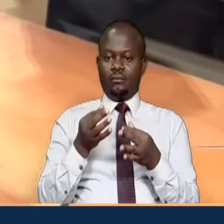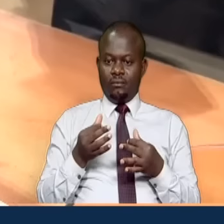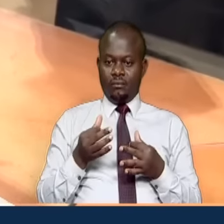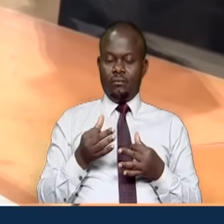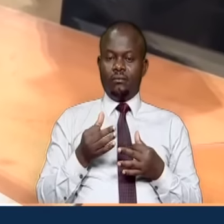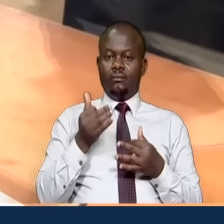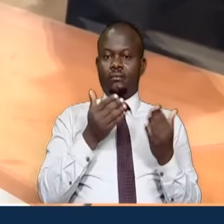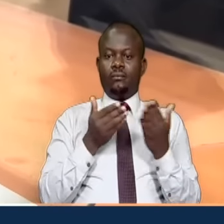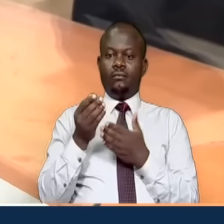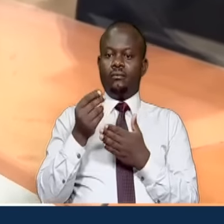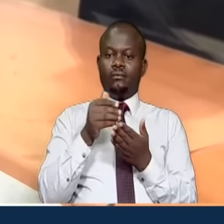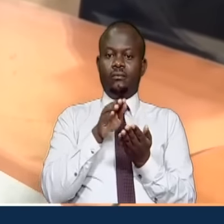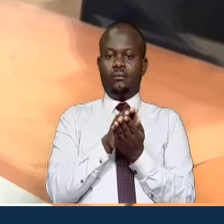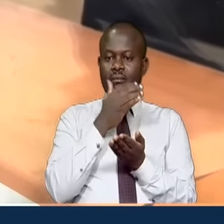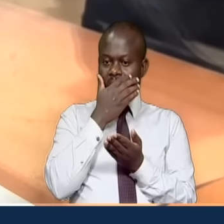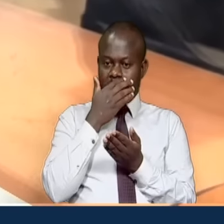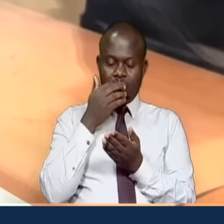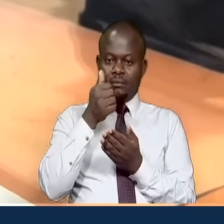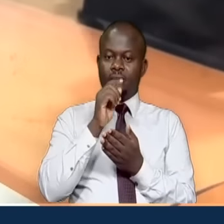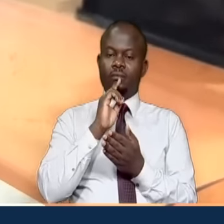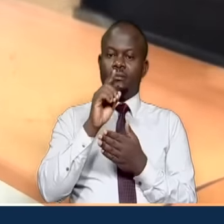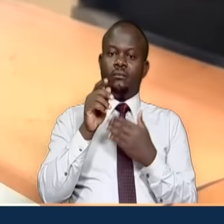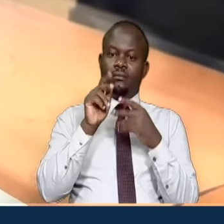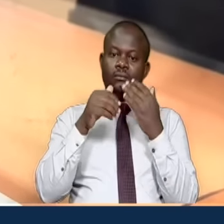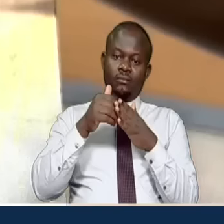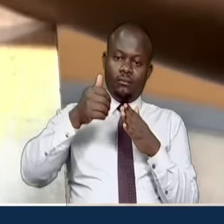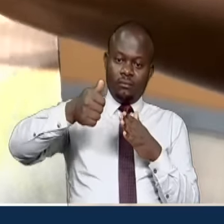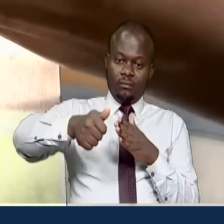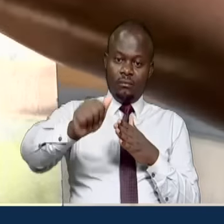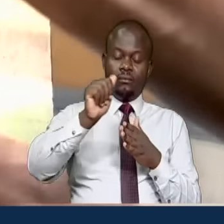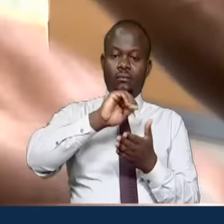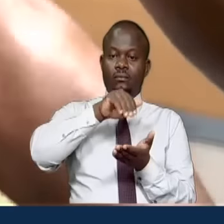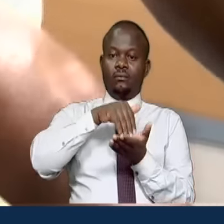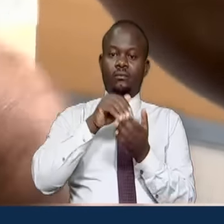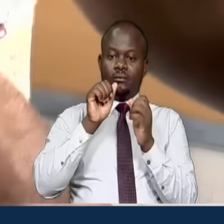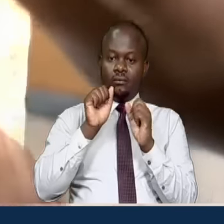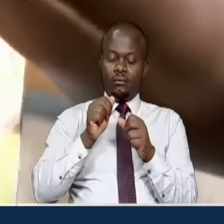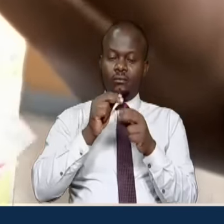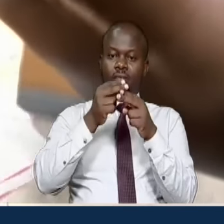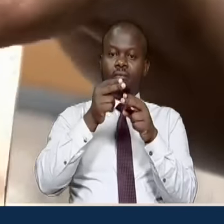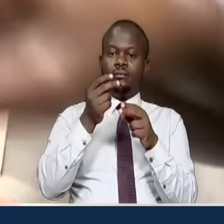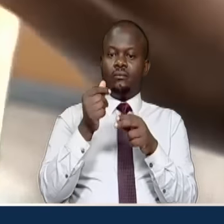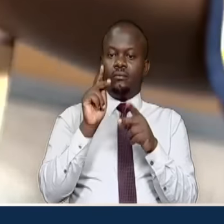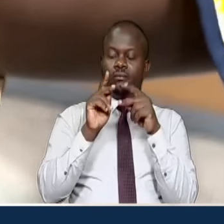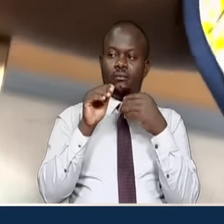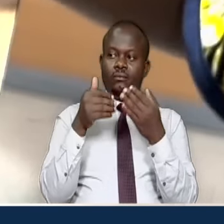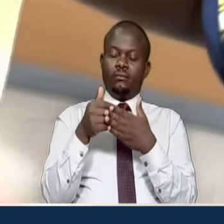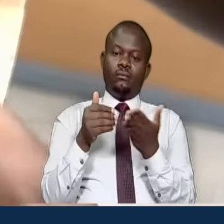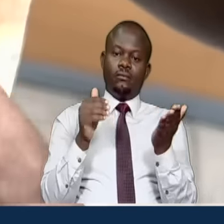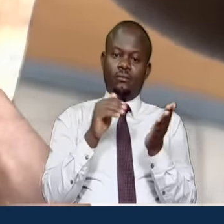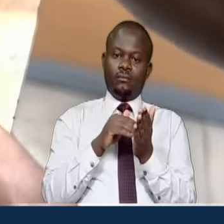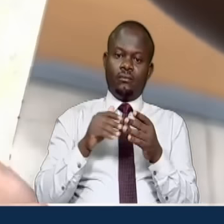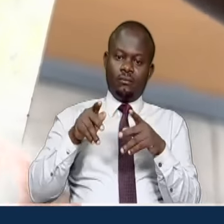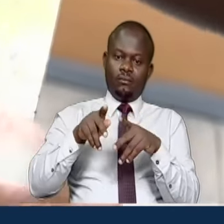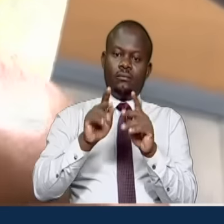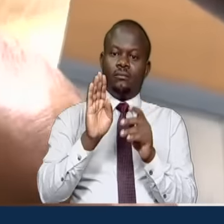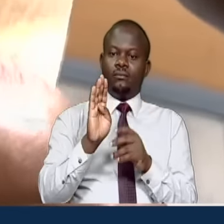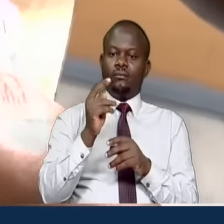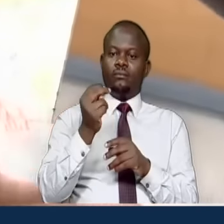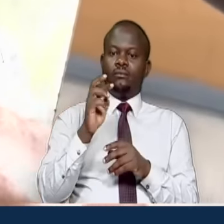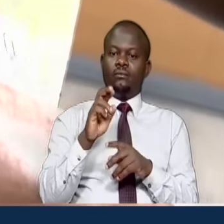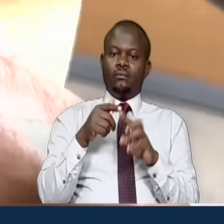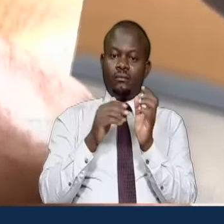batakira amafaranga abitswa. Muri aya mabwiriza, abantu ku giti cyabo n'ibigo bashobora kuguriza amafaranga abaturage ariko bahawe uburenganzira na BNR